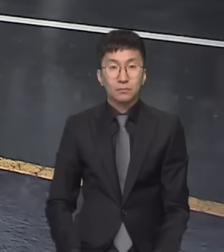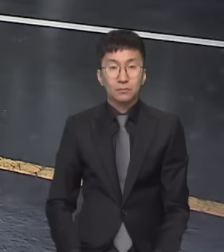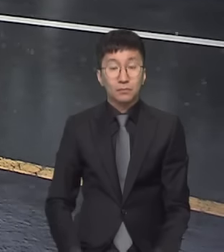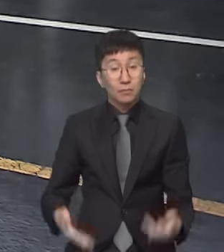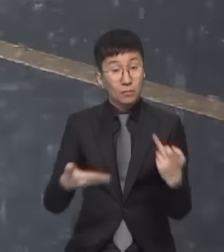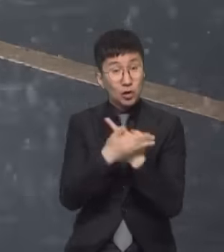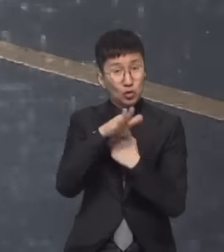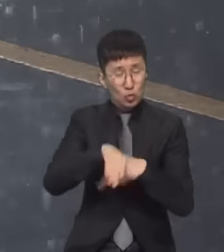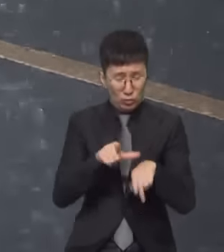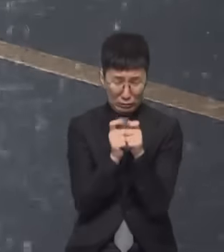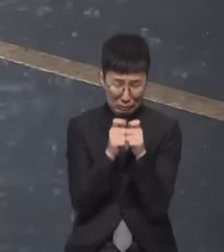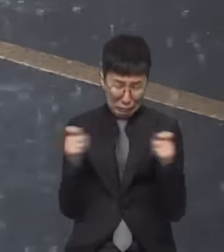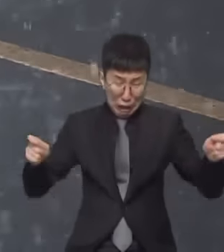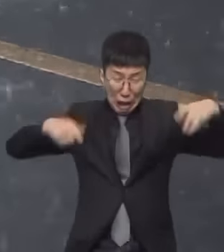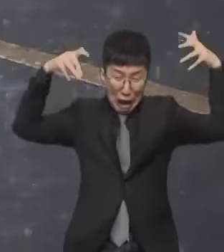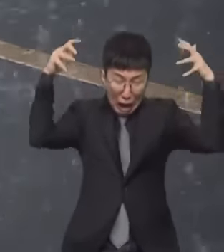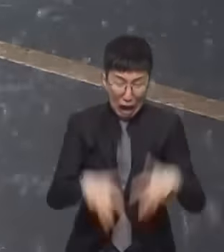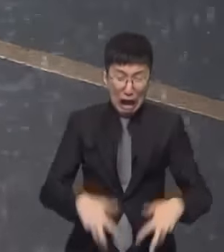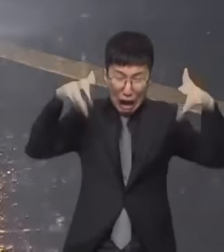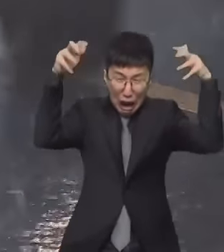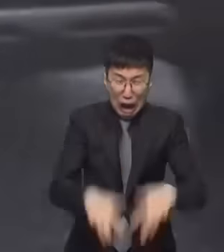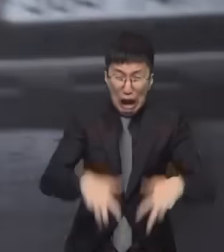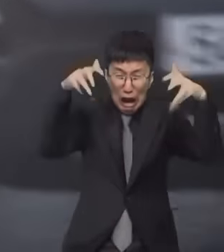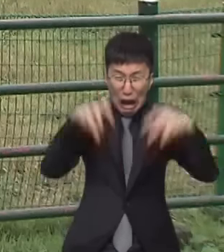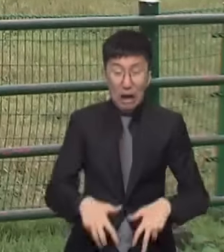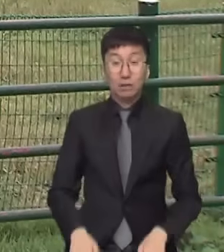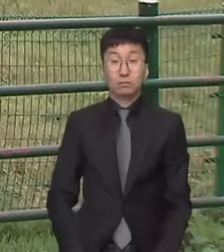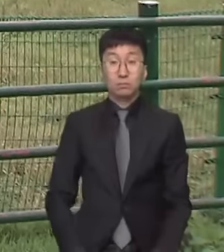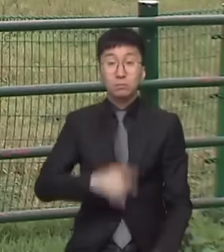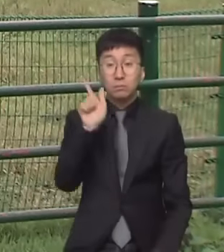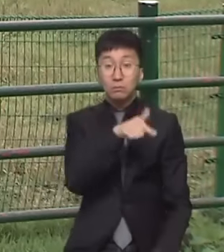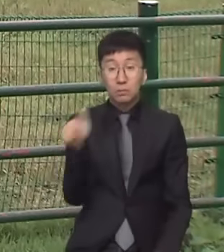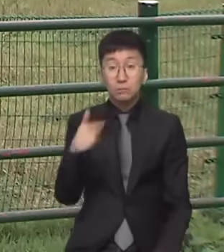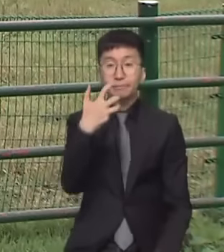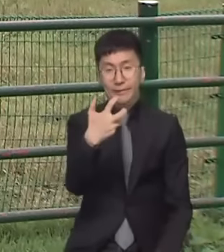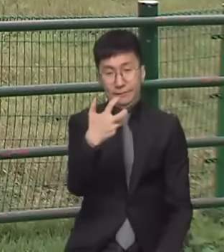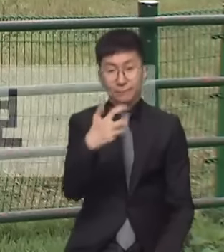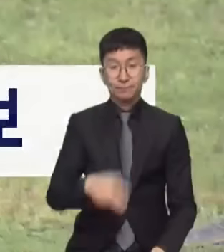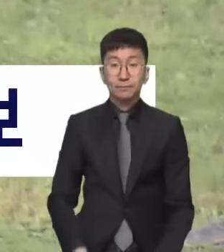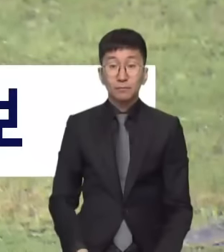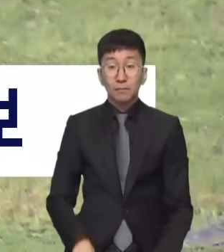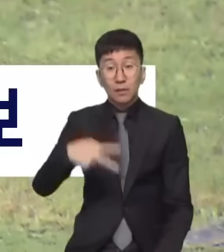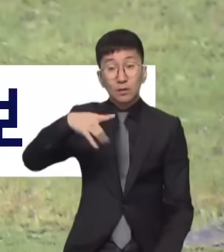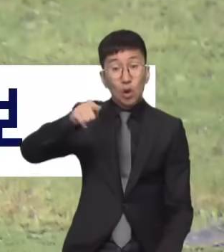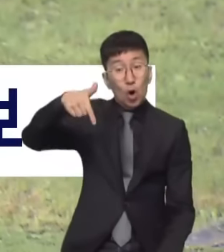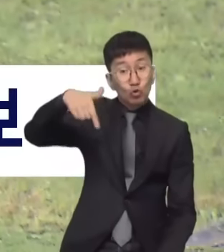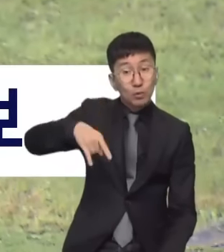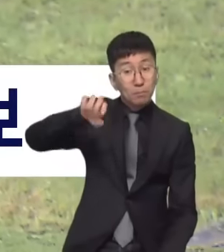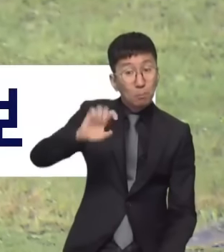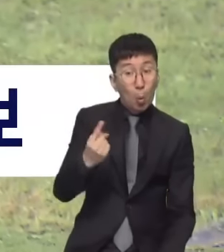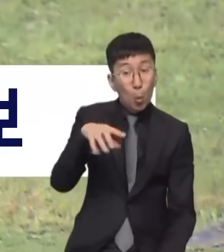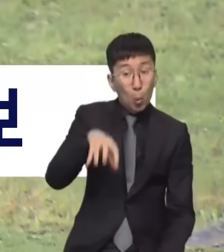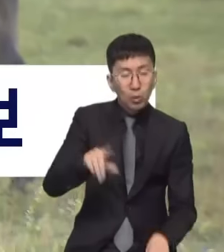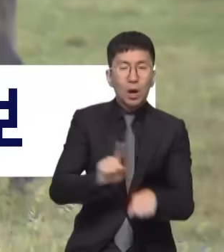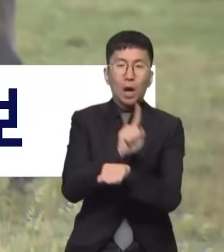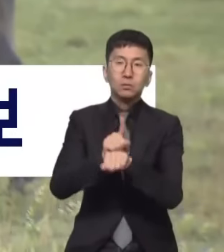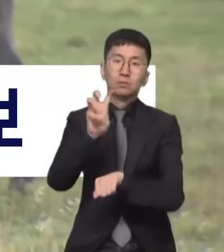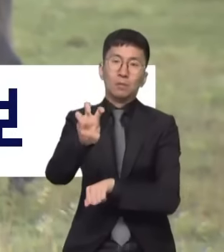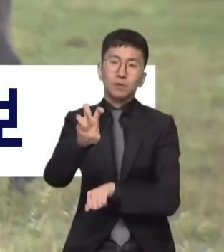제주도에 세찬 장대비가 쏟아집니다. 하루 강수량은 80mm 정도였지만 서귀포에는 시간당 30mm의 비가